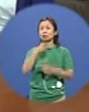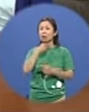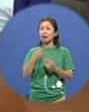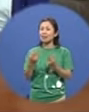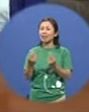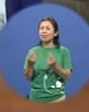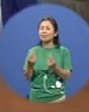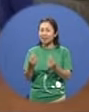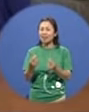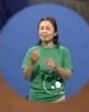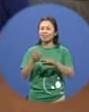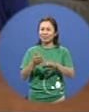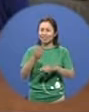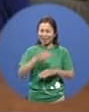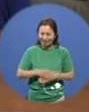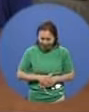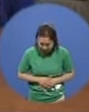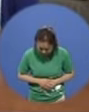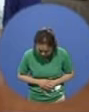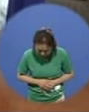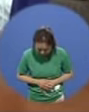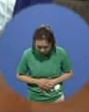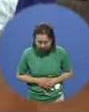ありがとうございましたありがとうございました